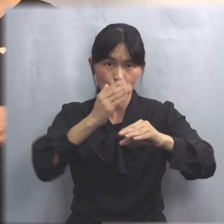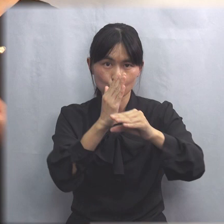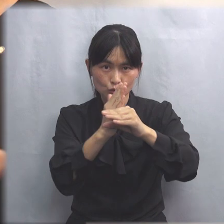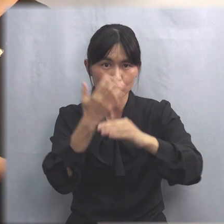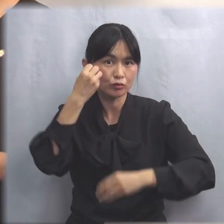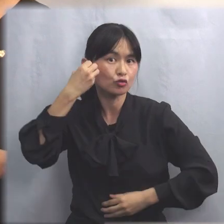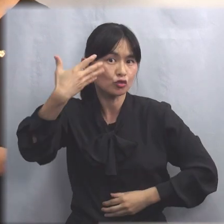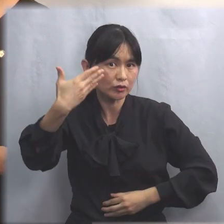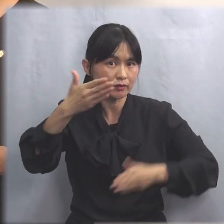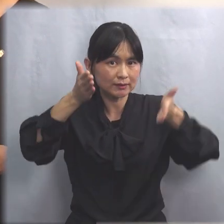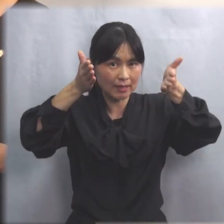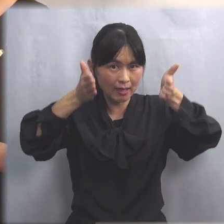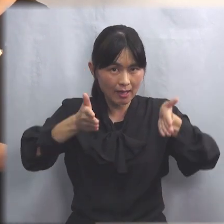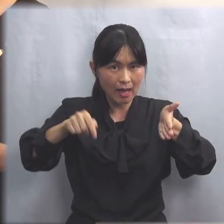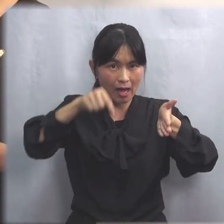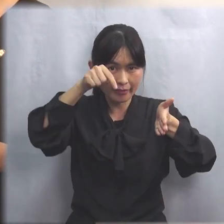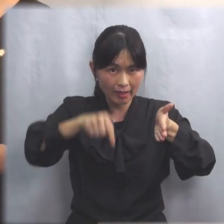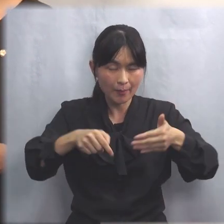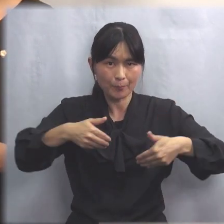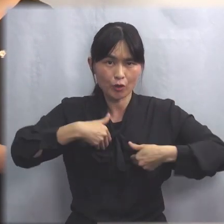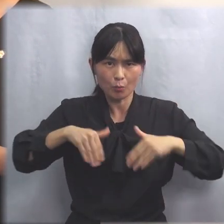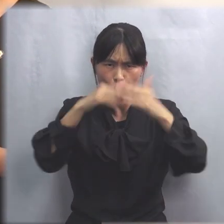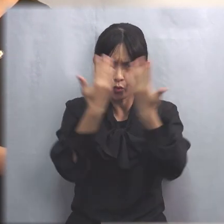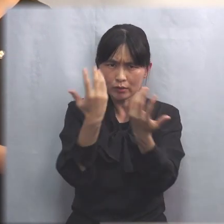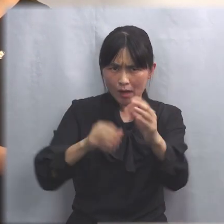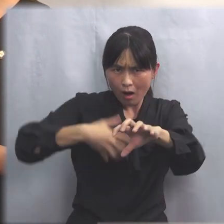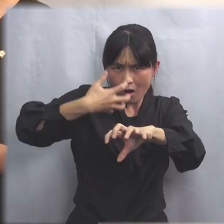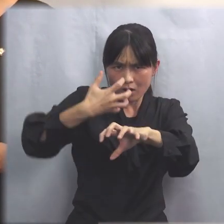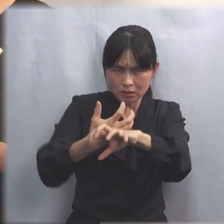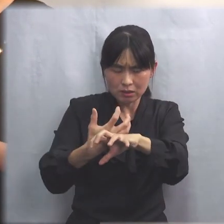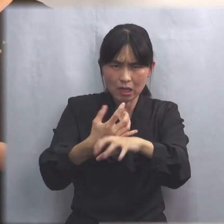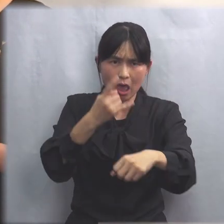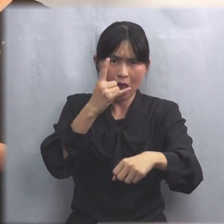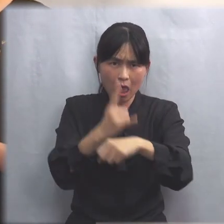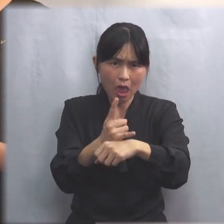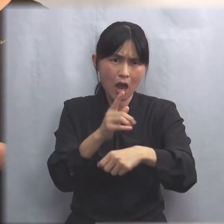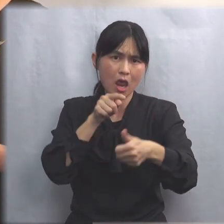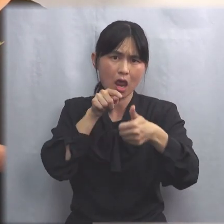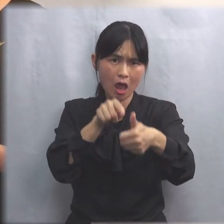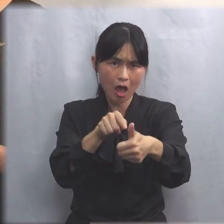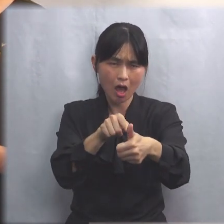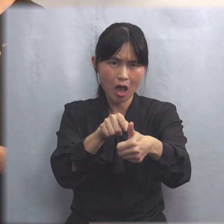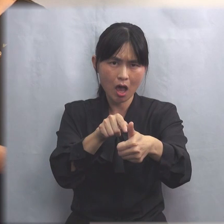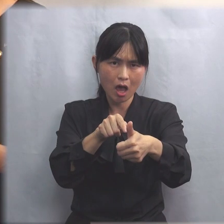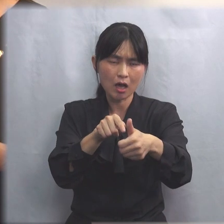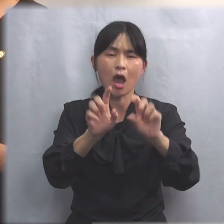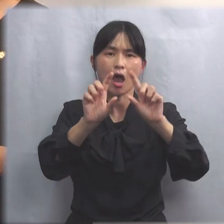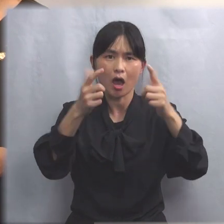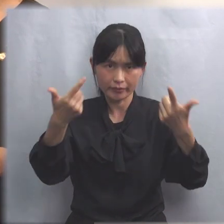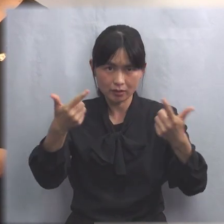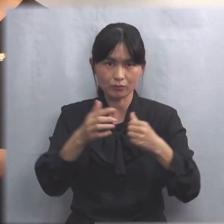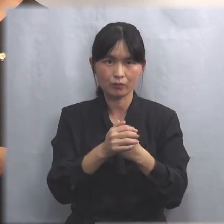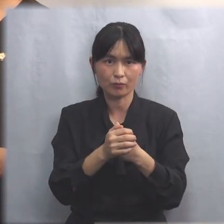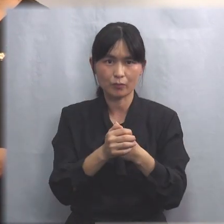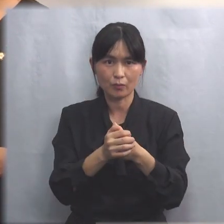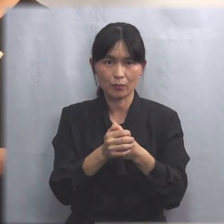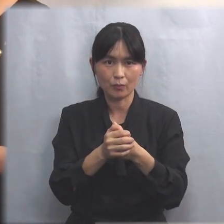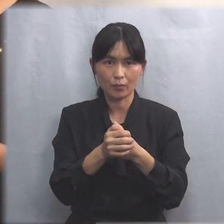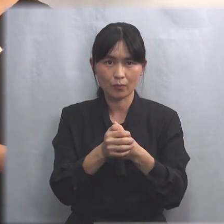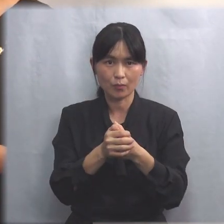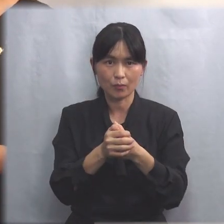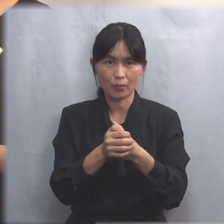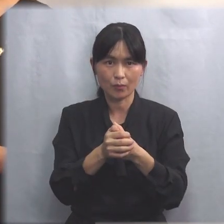이 99일 안에 지금 우리 당에 필요한 모든 혁신을 해내라는 주문을 전국위에서 주신 것이 아니라고